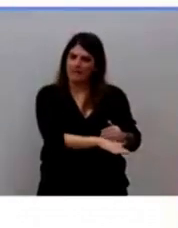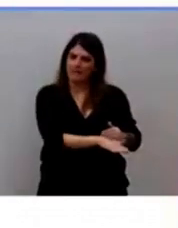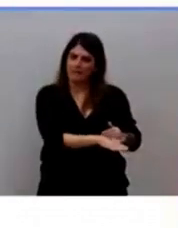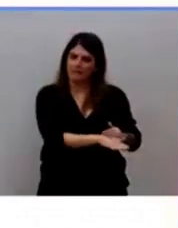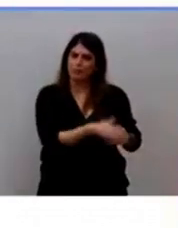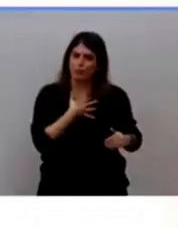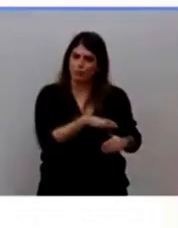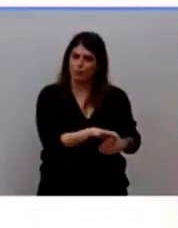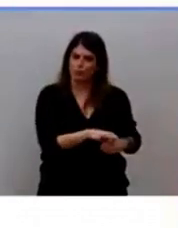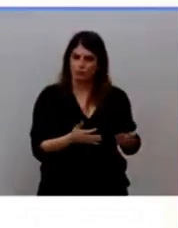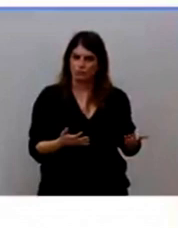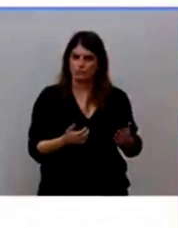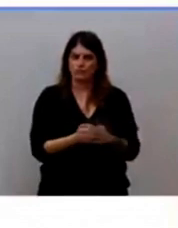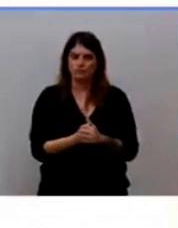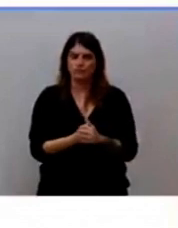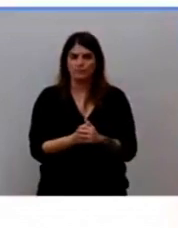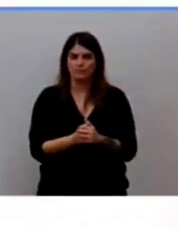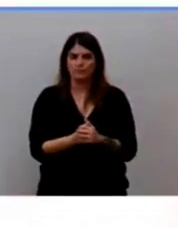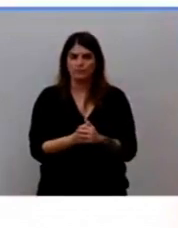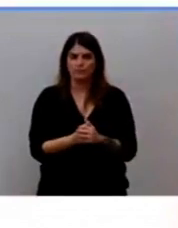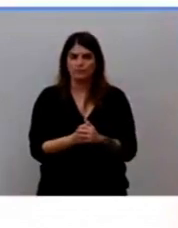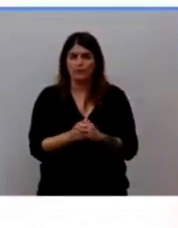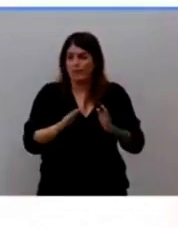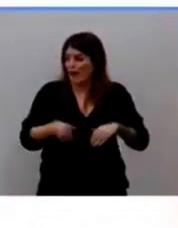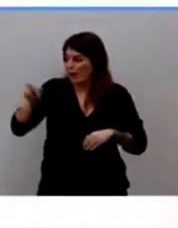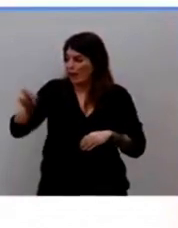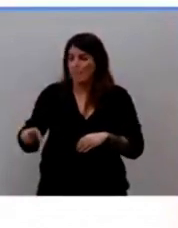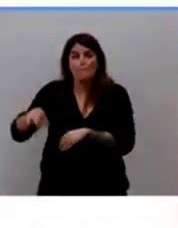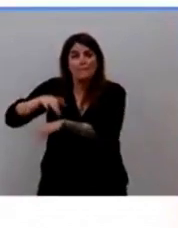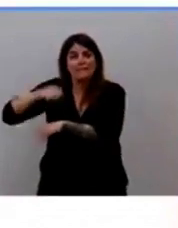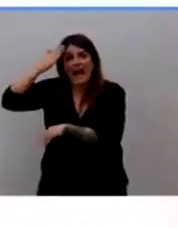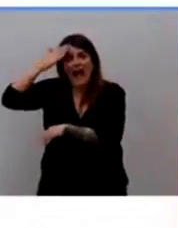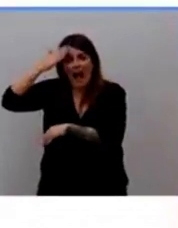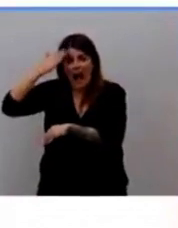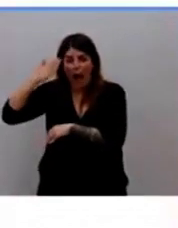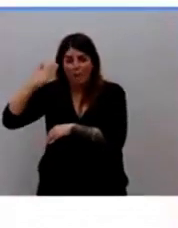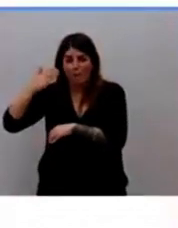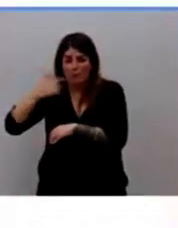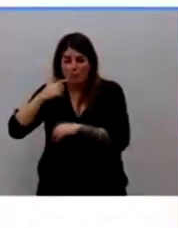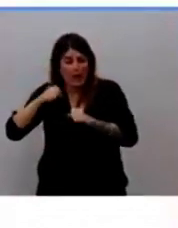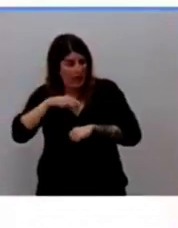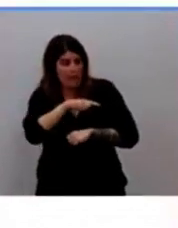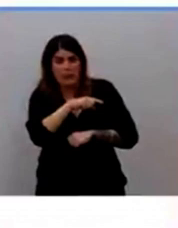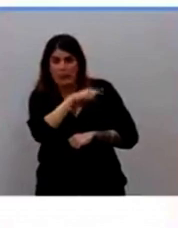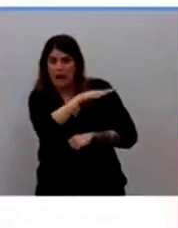el metge, ha de valorar una cosa que potser en té coneixement perquè és